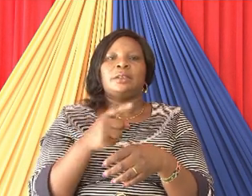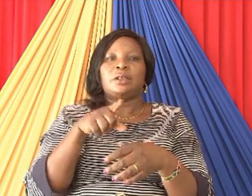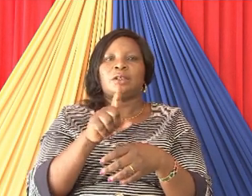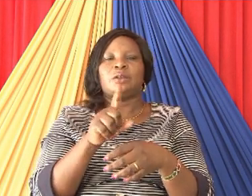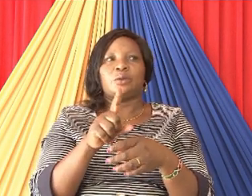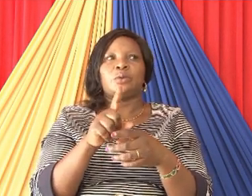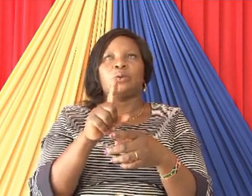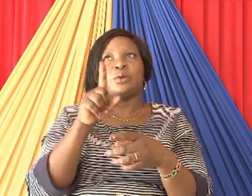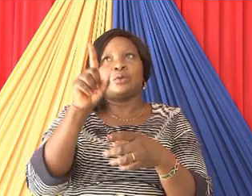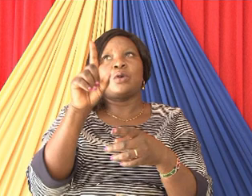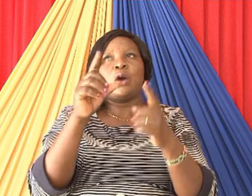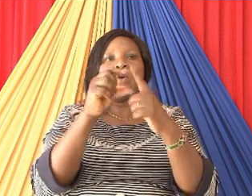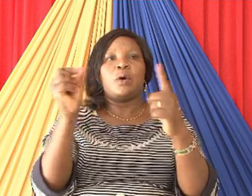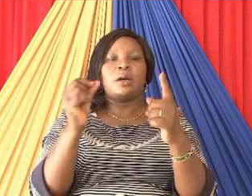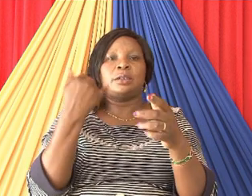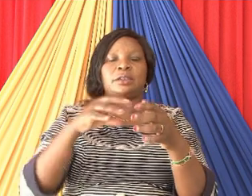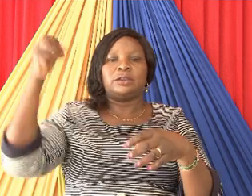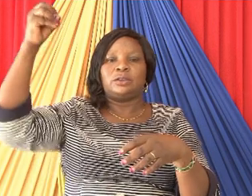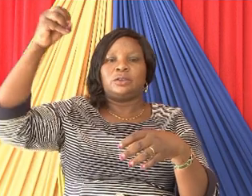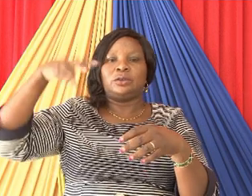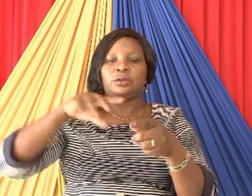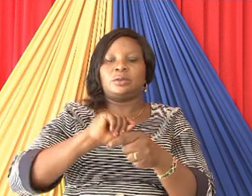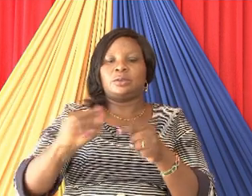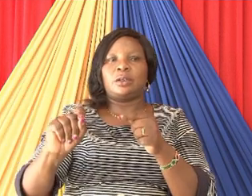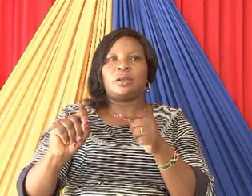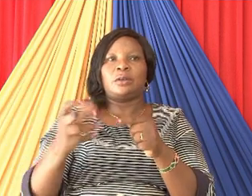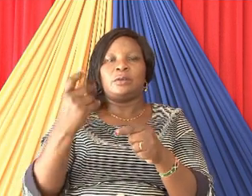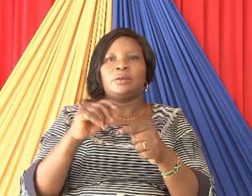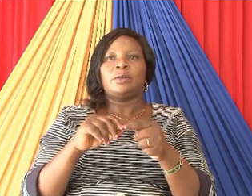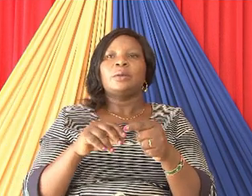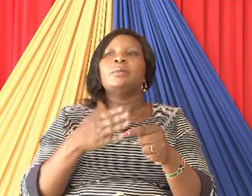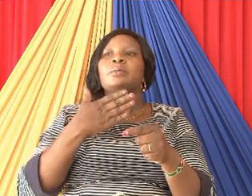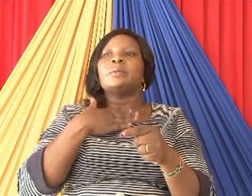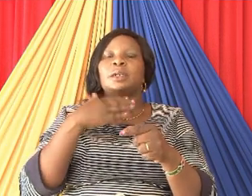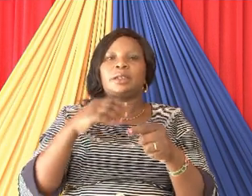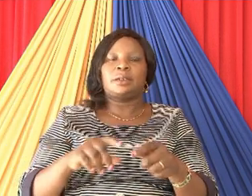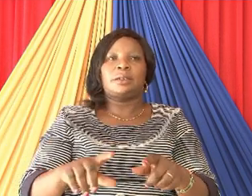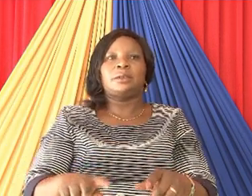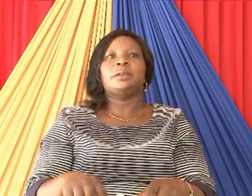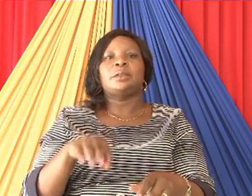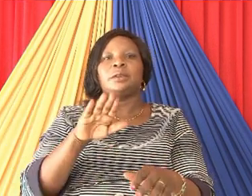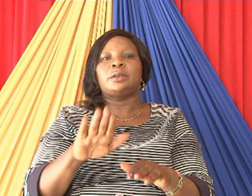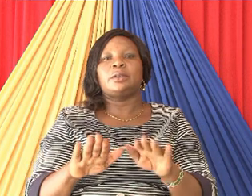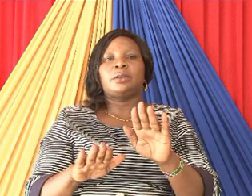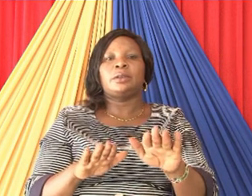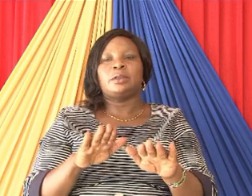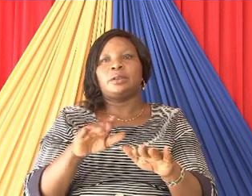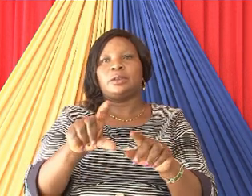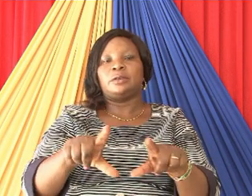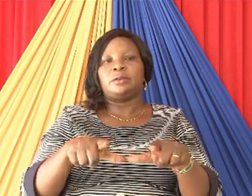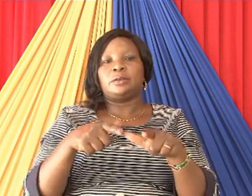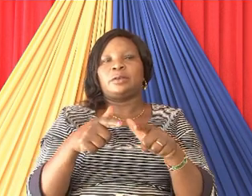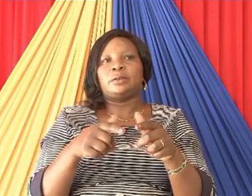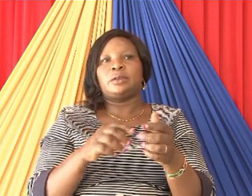ya miguu yangu, ni mwanga wa njia yangu. Na hapa tunaona mbegu ambazo zilianguka katika njia,